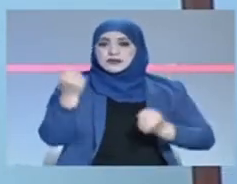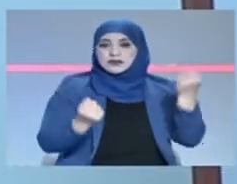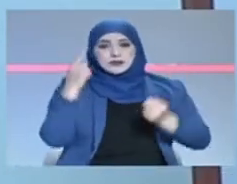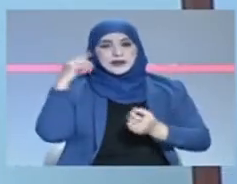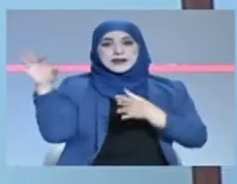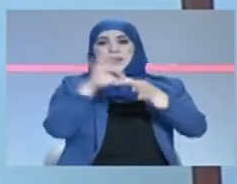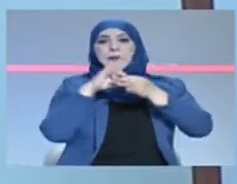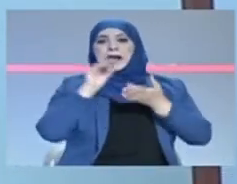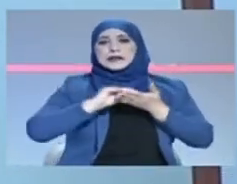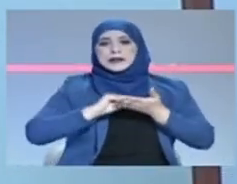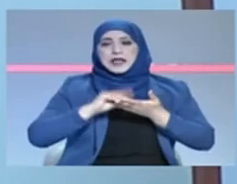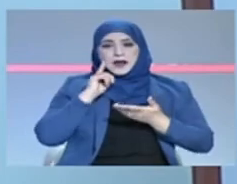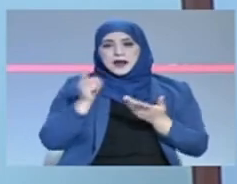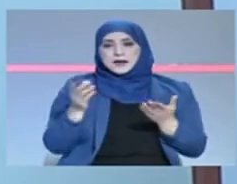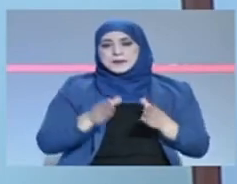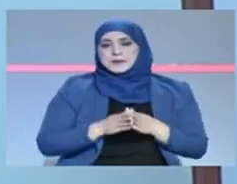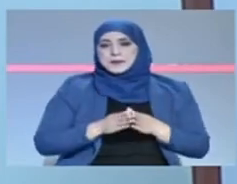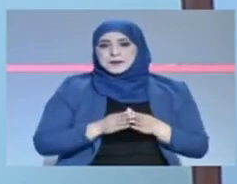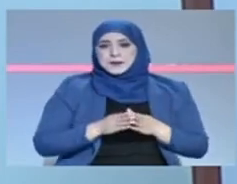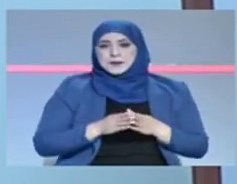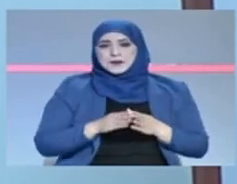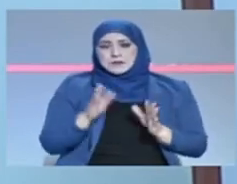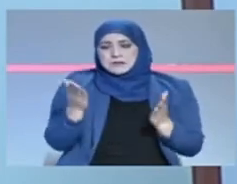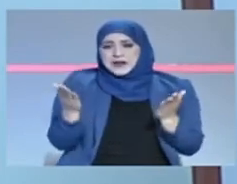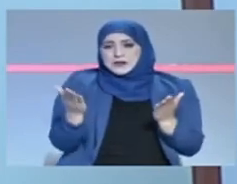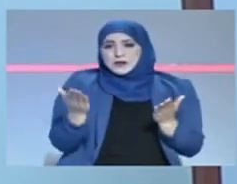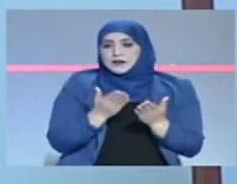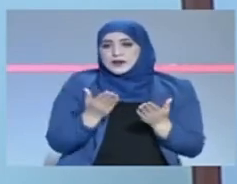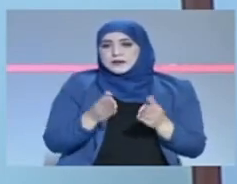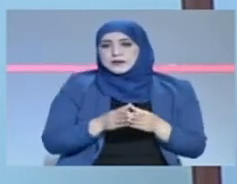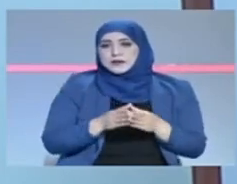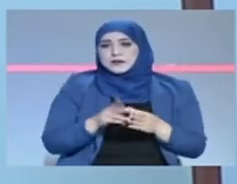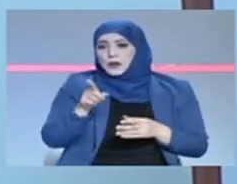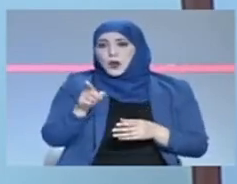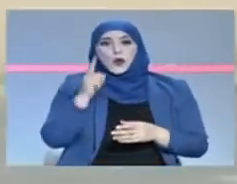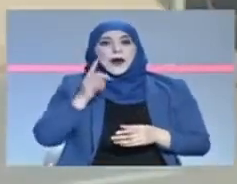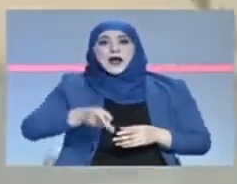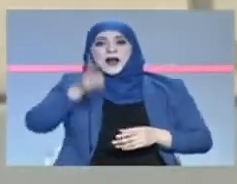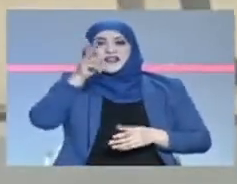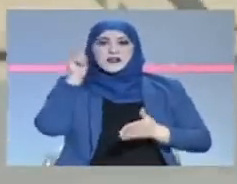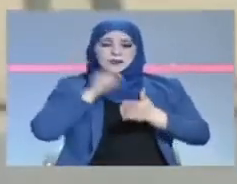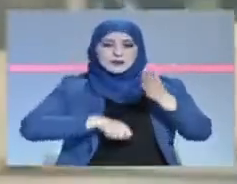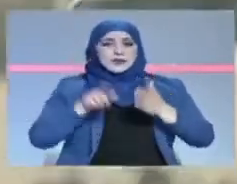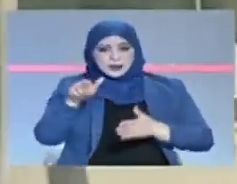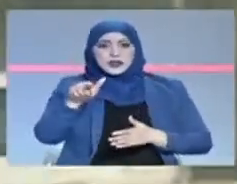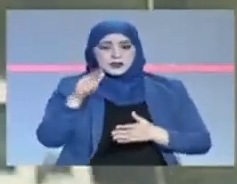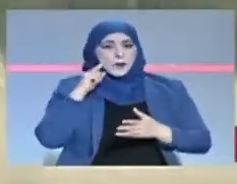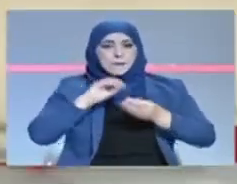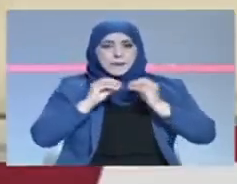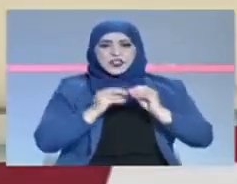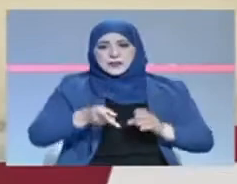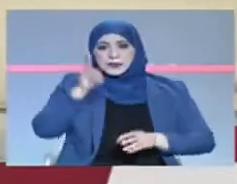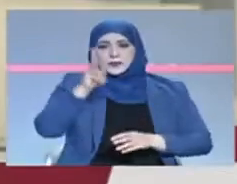ومتاع استعمل المزدوج، سكيفي هم يظهروا أكثر في التجاوزات. ومن توصية الهيئة في هذا الإطار، في